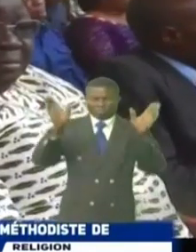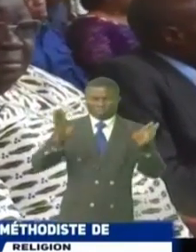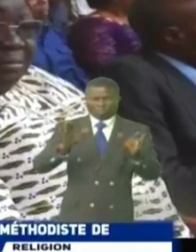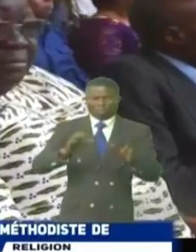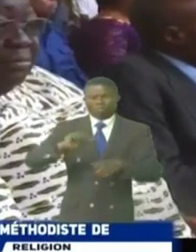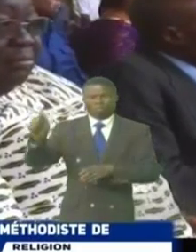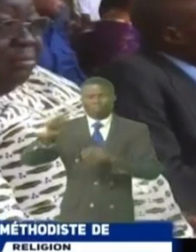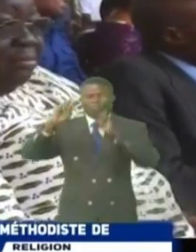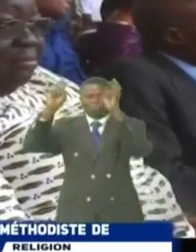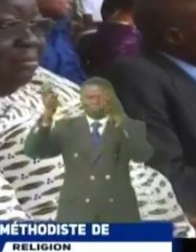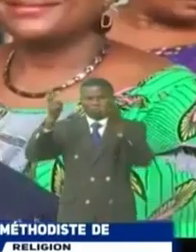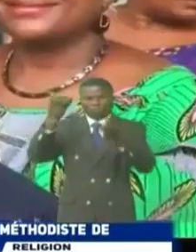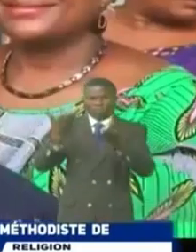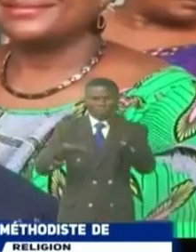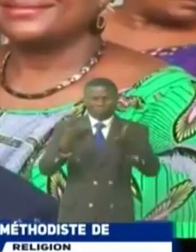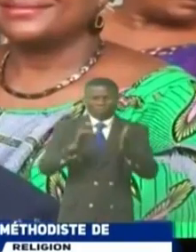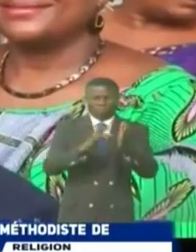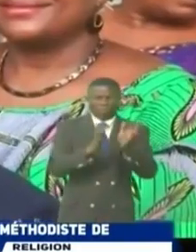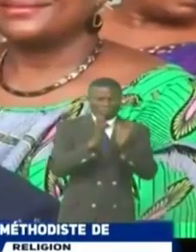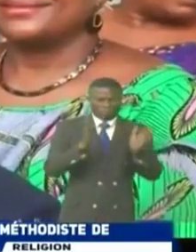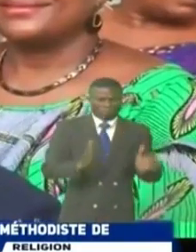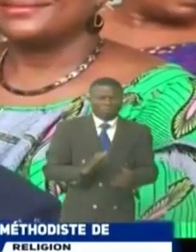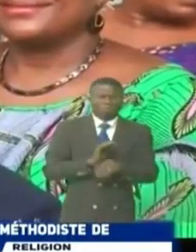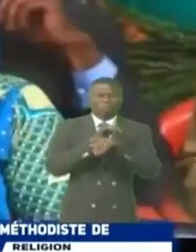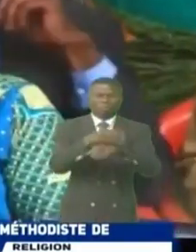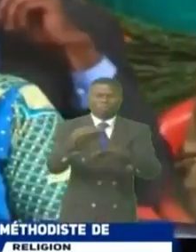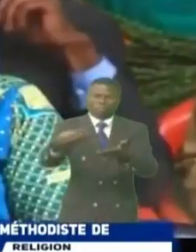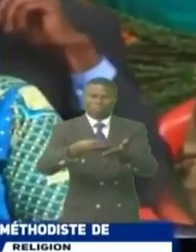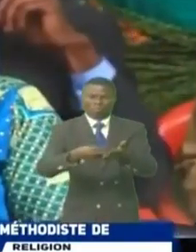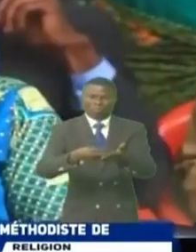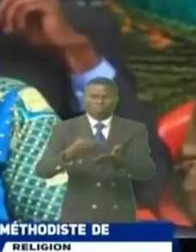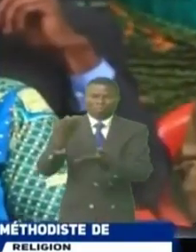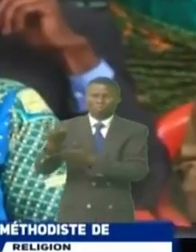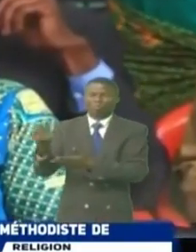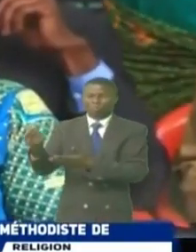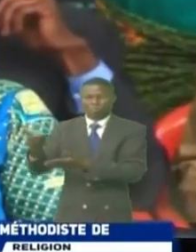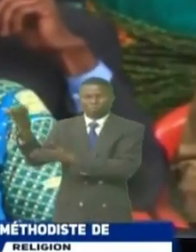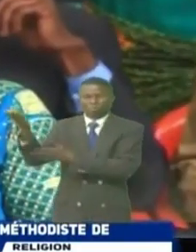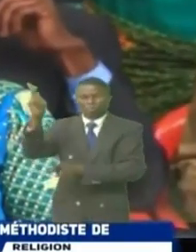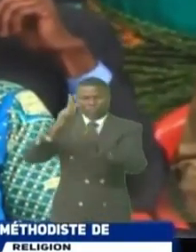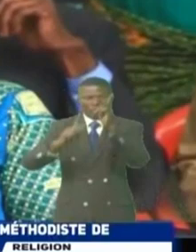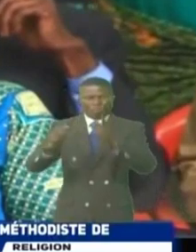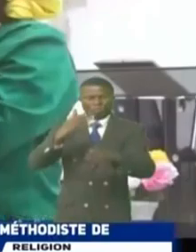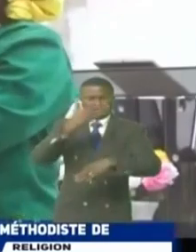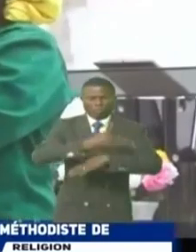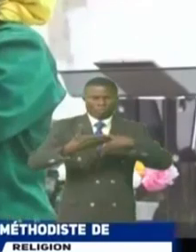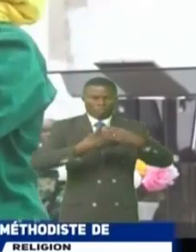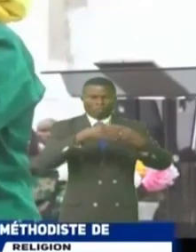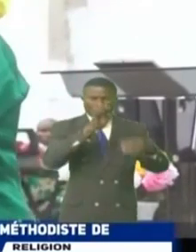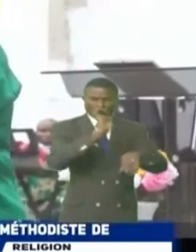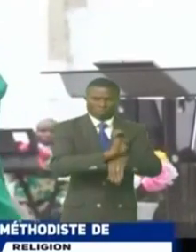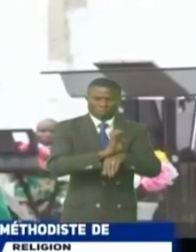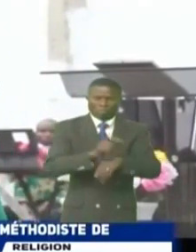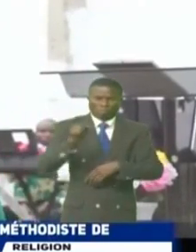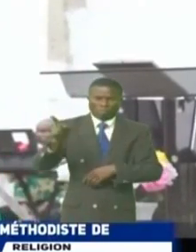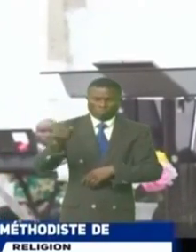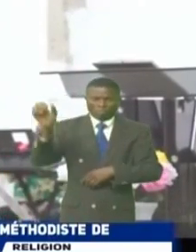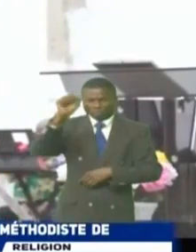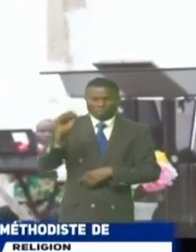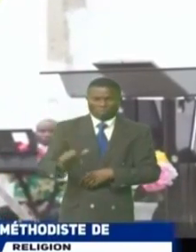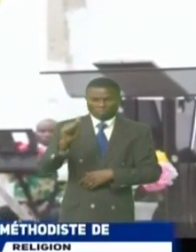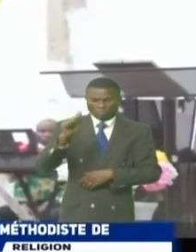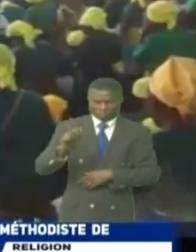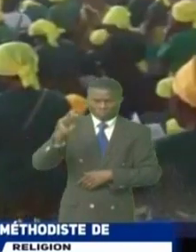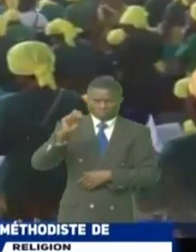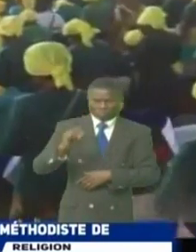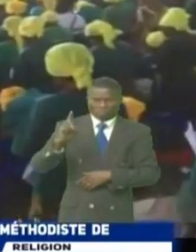certaines villes, soit ce sont des chrétiens qui contribuent, soit les appels des fonds sont lancés pour bâtir l'église. Ici à Sandoa, c'est une